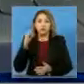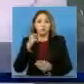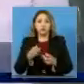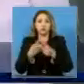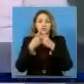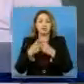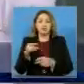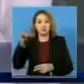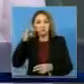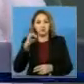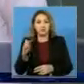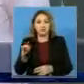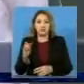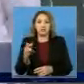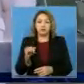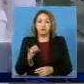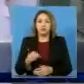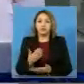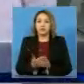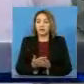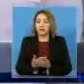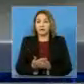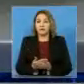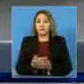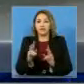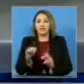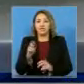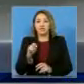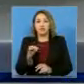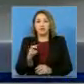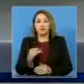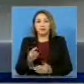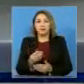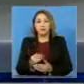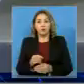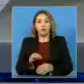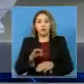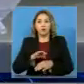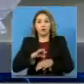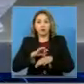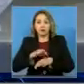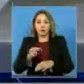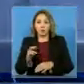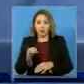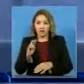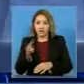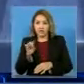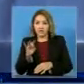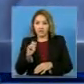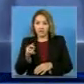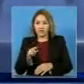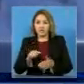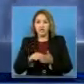и Восточно-Казахстанской области. Этот метод – так называемая химиоэмболизация опухолевых процессов. Он позволяет провести